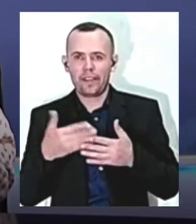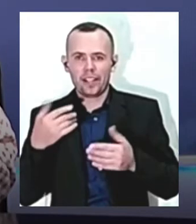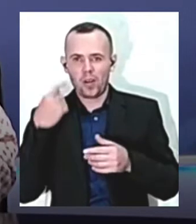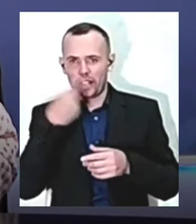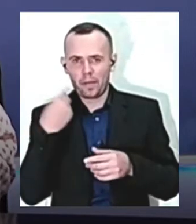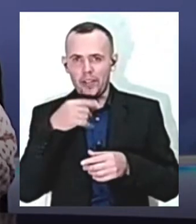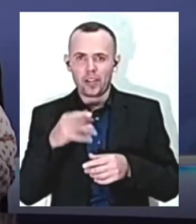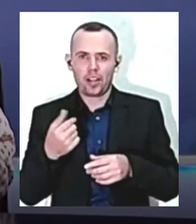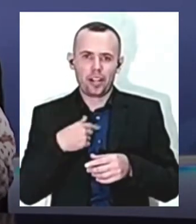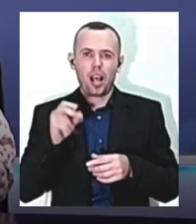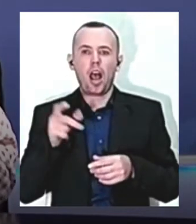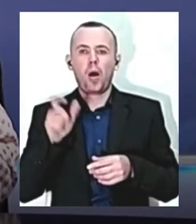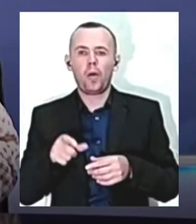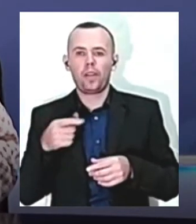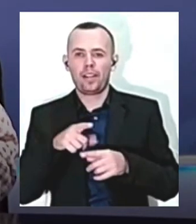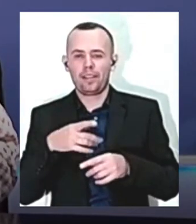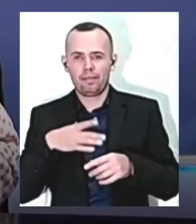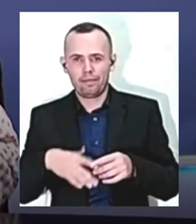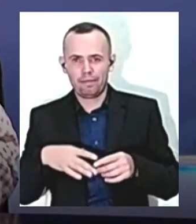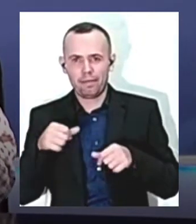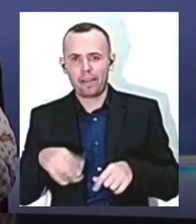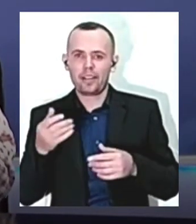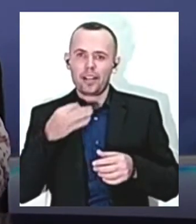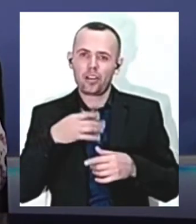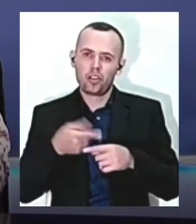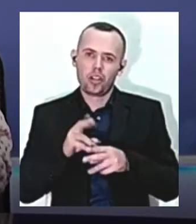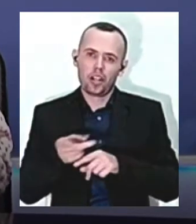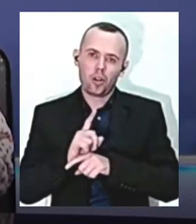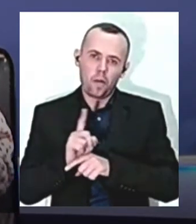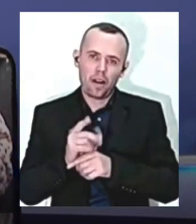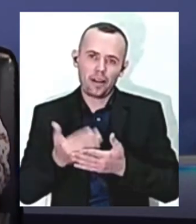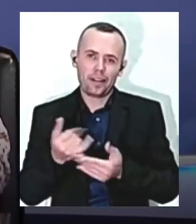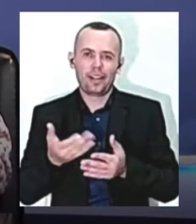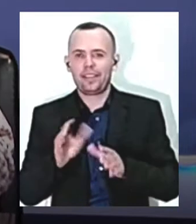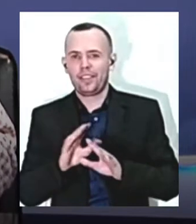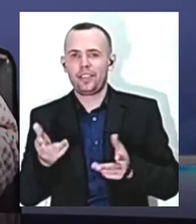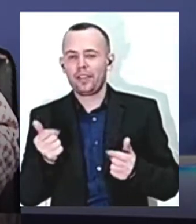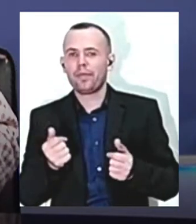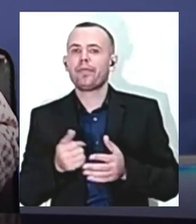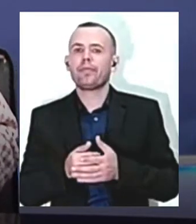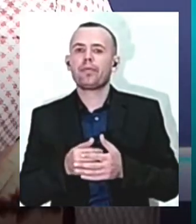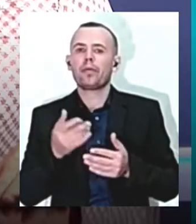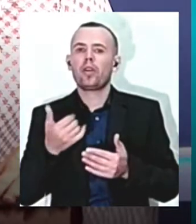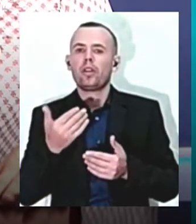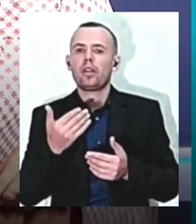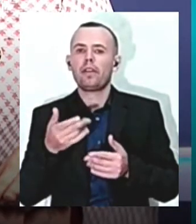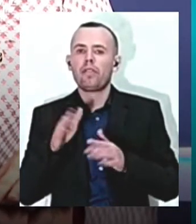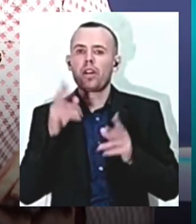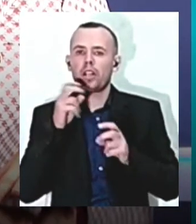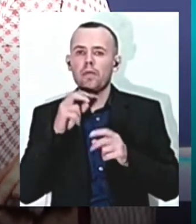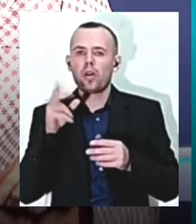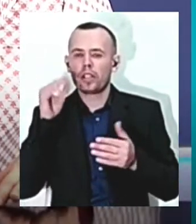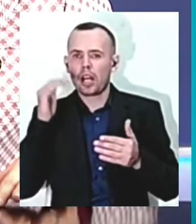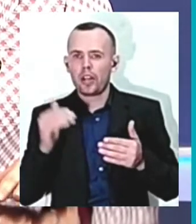всі правила на себе і каже, чи мені нормально, наприклад, так, чи ні. Так. На завершення давайте розглянемо дані про топ-10